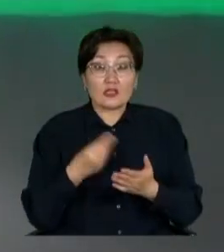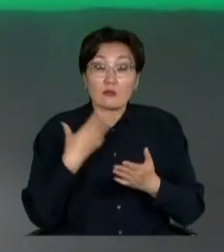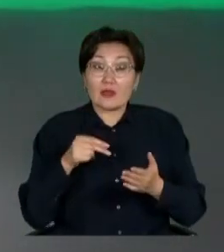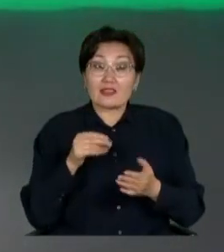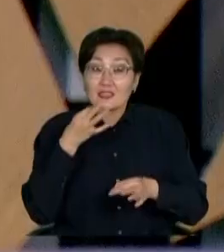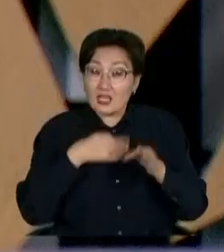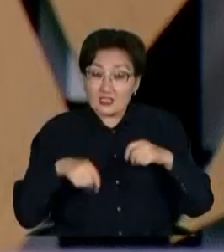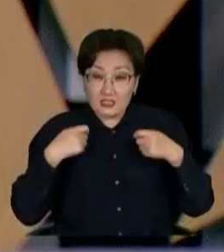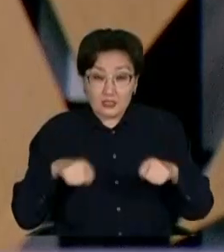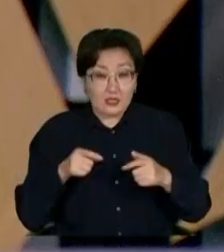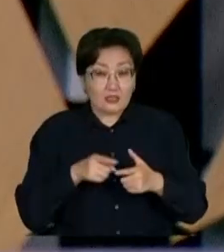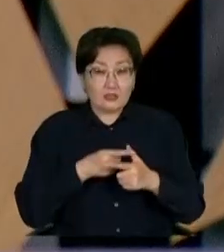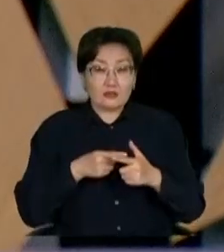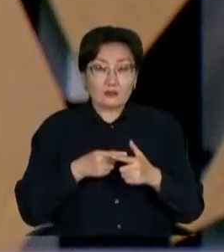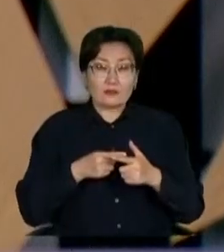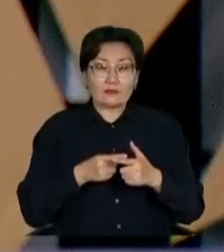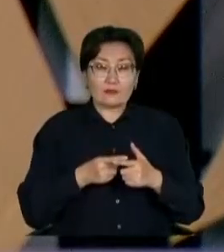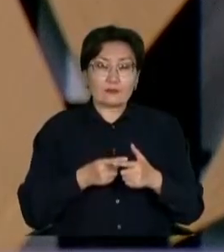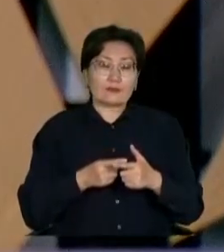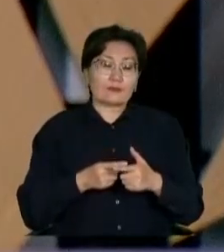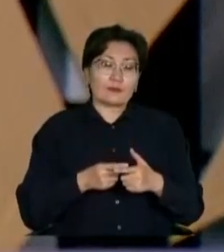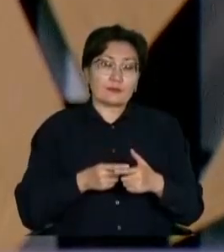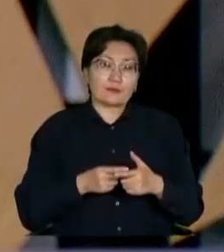или несі